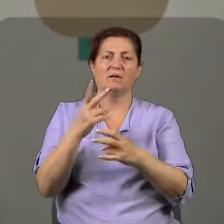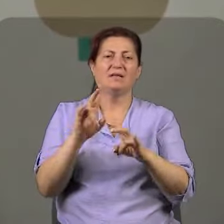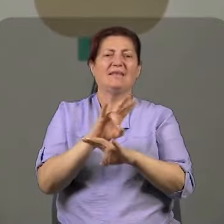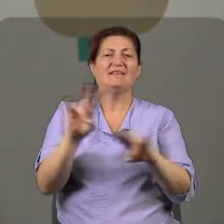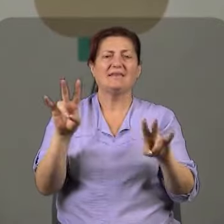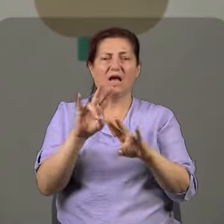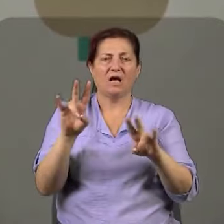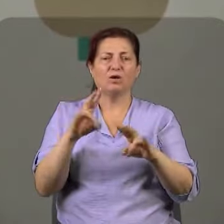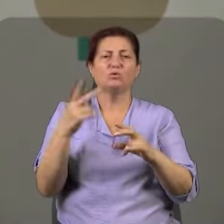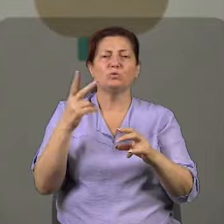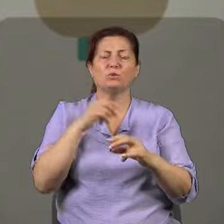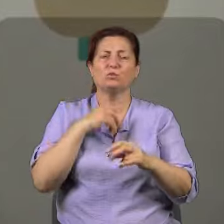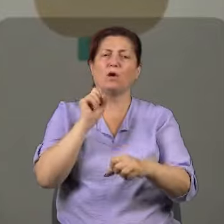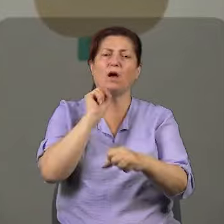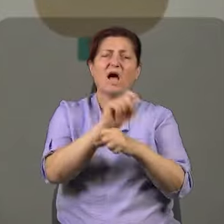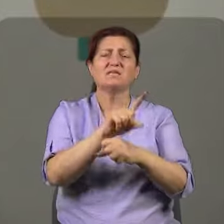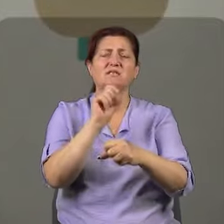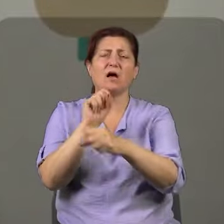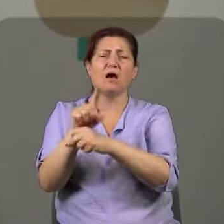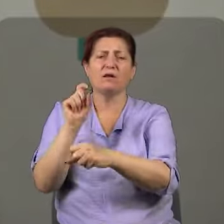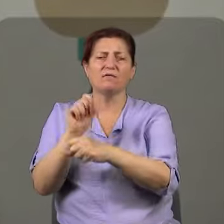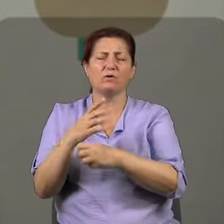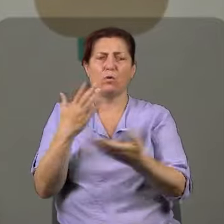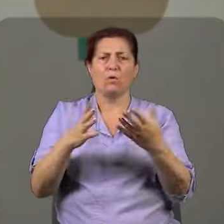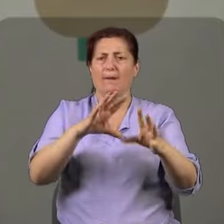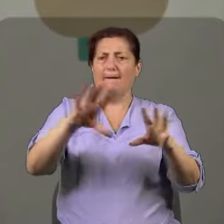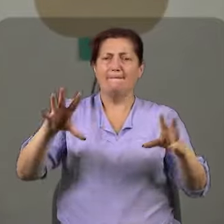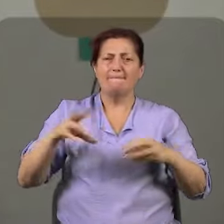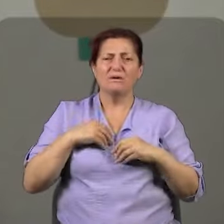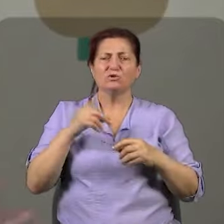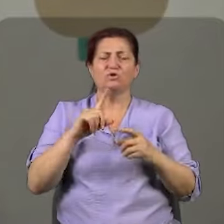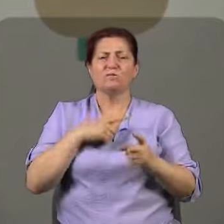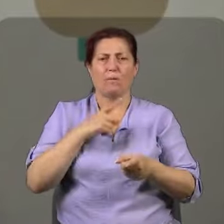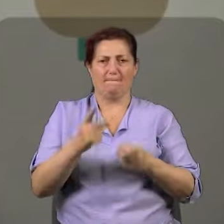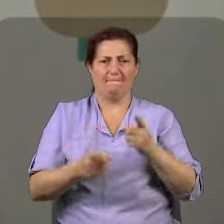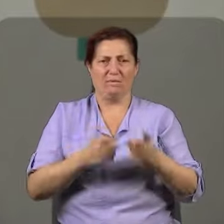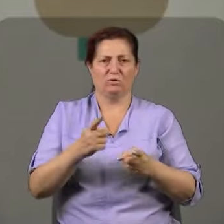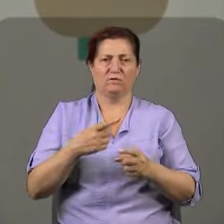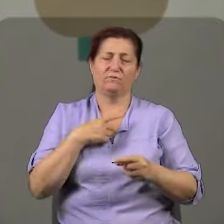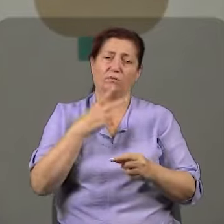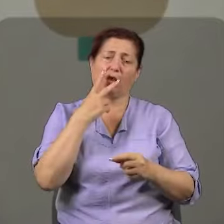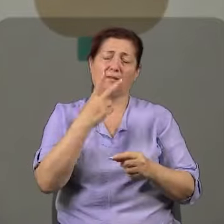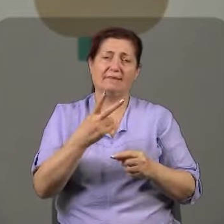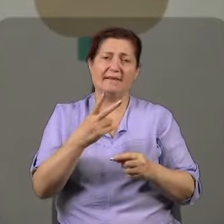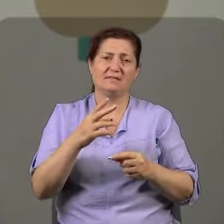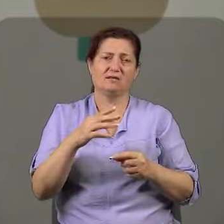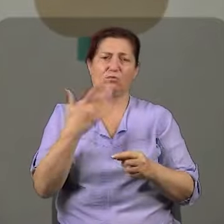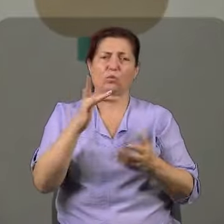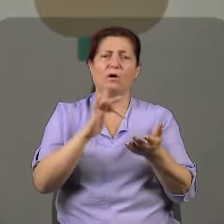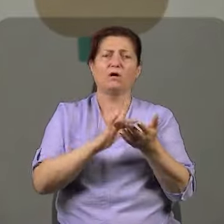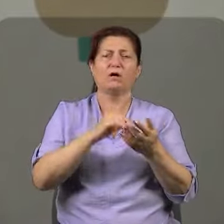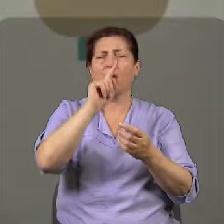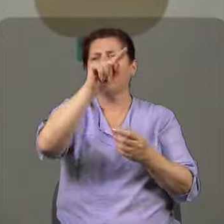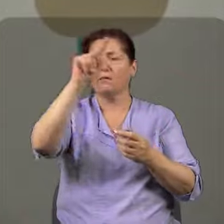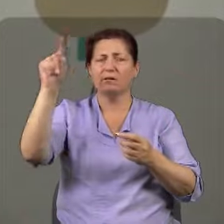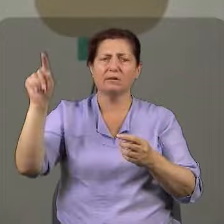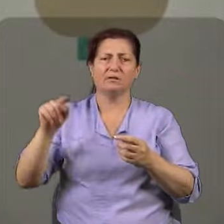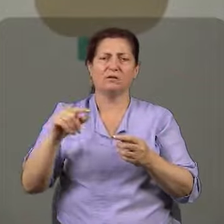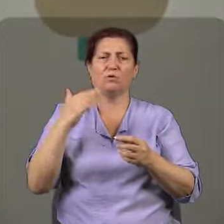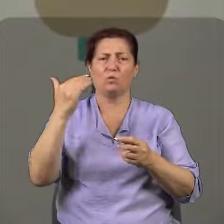պետք է ինչ որ մասերը պետք է հանձնարարվի կամ հանձնարարվի, որ միասին ինչ որ բան մշակեն։ Օրինակ ես տեսել եմ երկրների օրինակներ, որտեղ իրանց ռազմավարությունը,